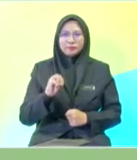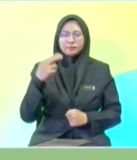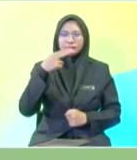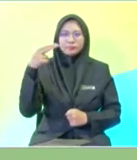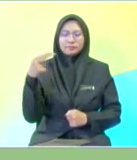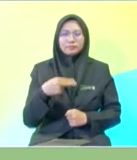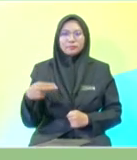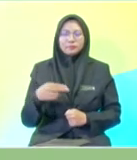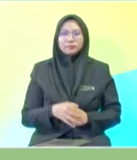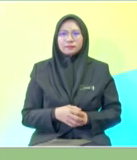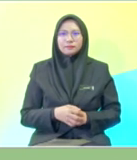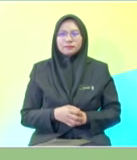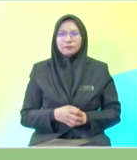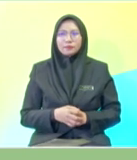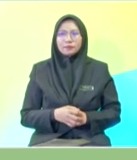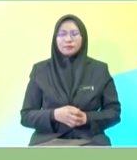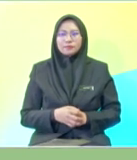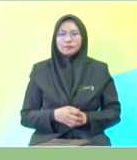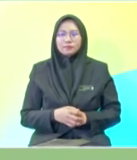yang kedua